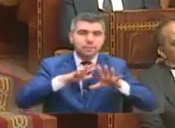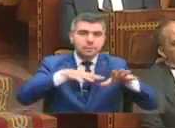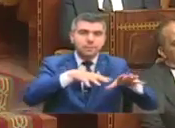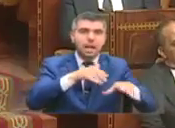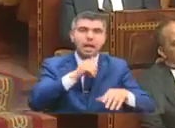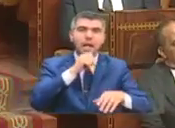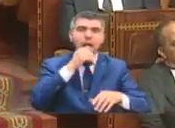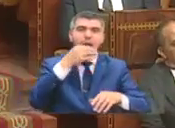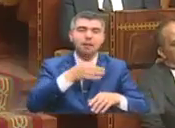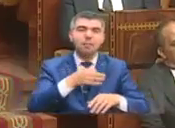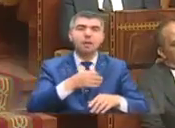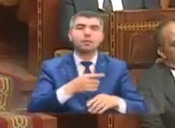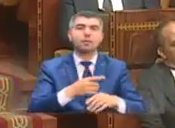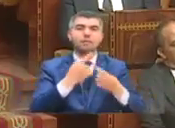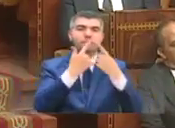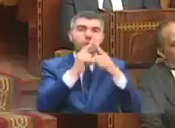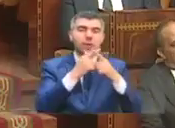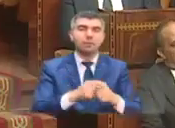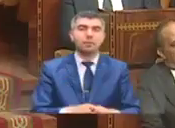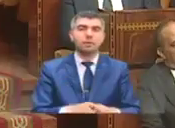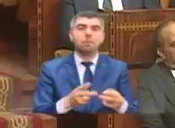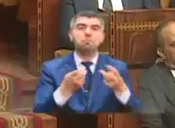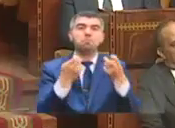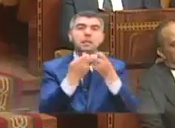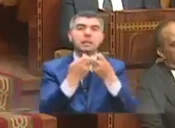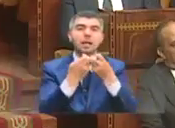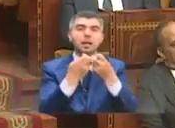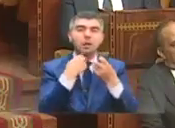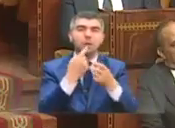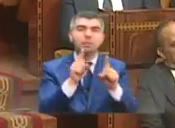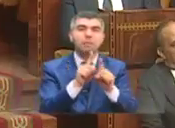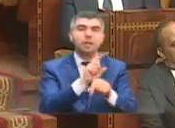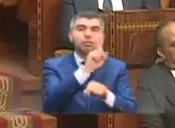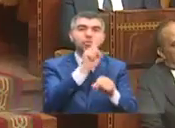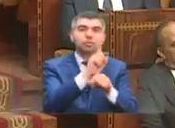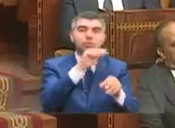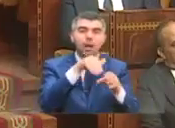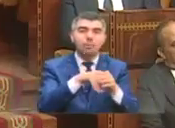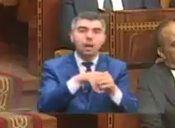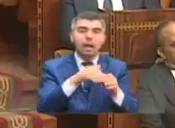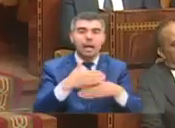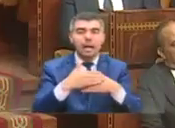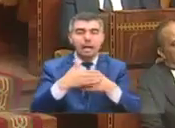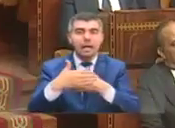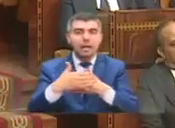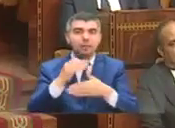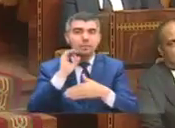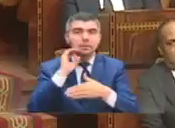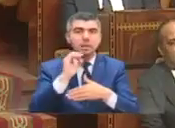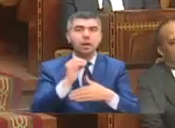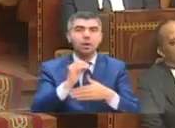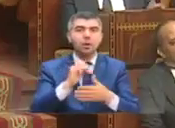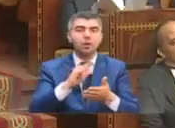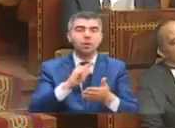على قلتها، ومنها مثلا خير مثال ما وقع في جماعه طبرش من فيضانات وقاطع المواشي الى غير